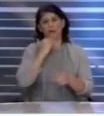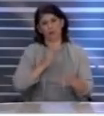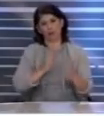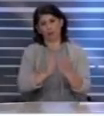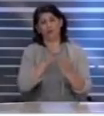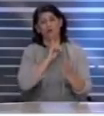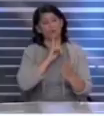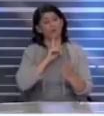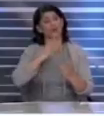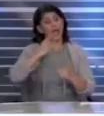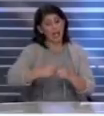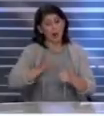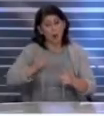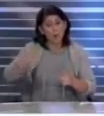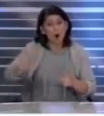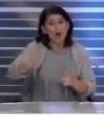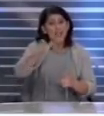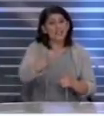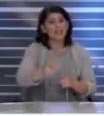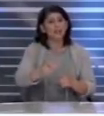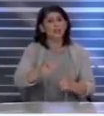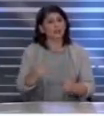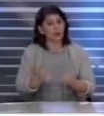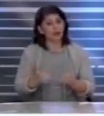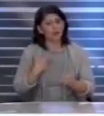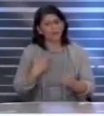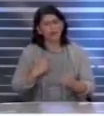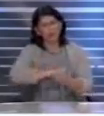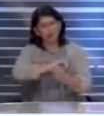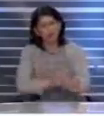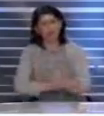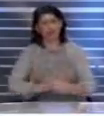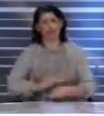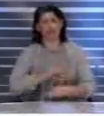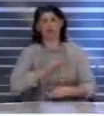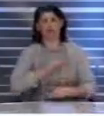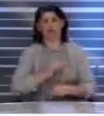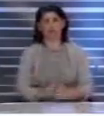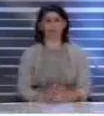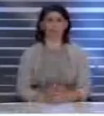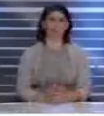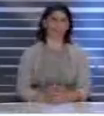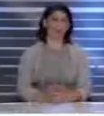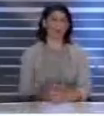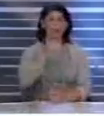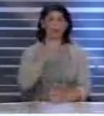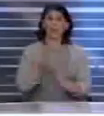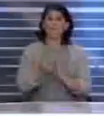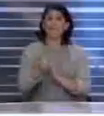όπως το έπραξε ο ελληνικός λαός με τόσο κουράγιο και τόση αξιοπρέπεια. Όσον αφορά τις μεταναστευτικές ροές, ανέκαθεν το